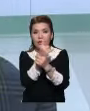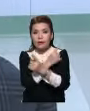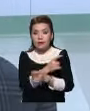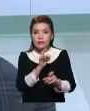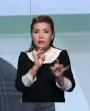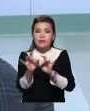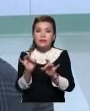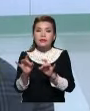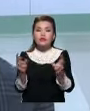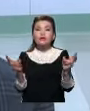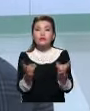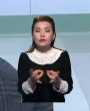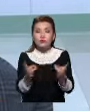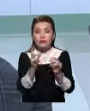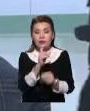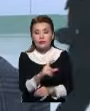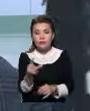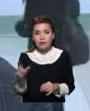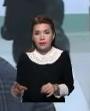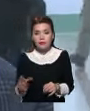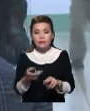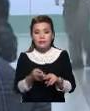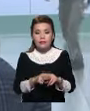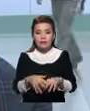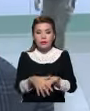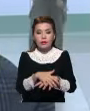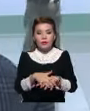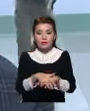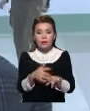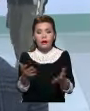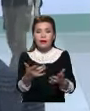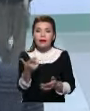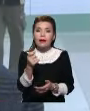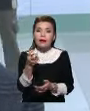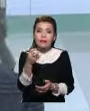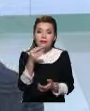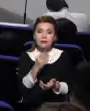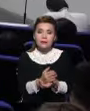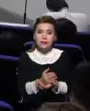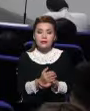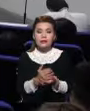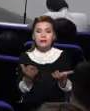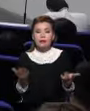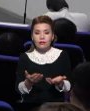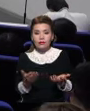То есть показать, какие будут гарантии безопасности эксплуатации.